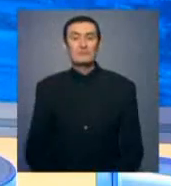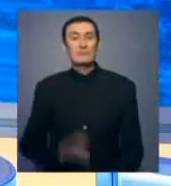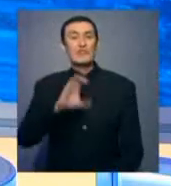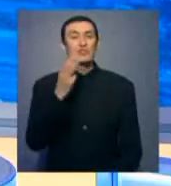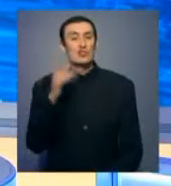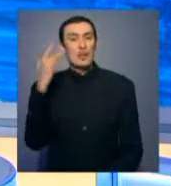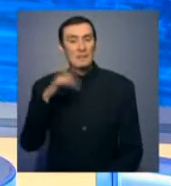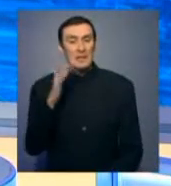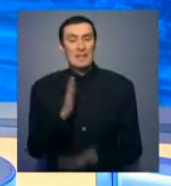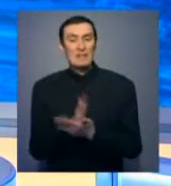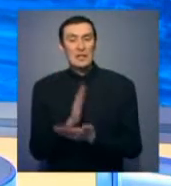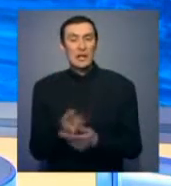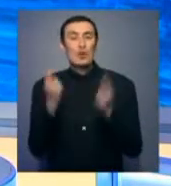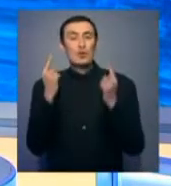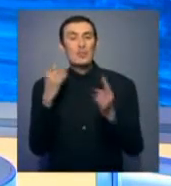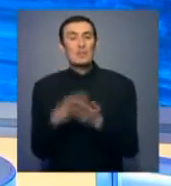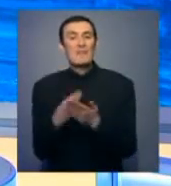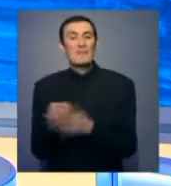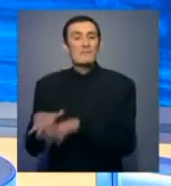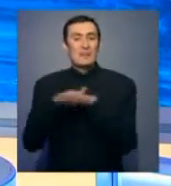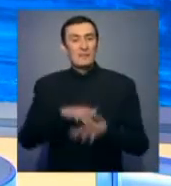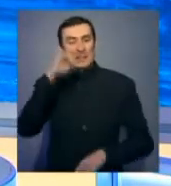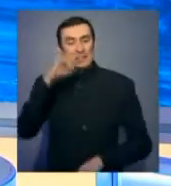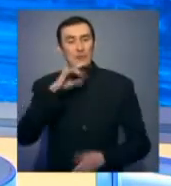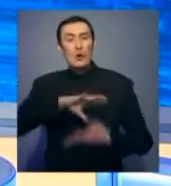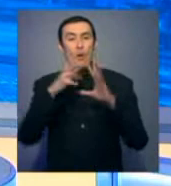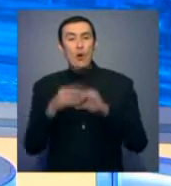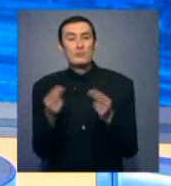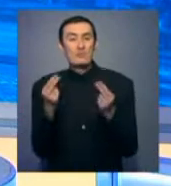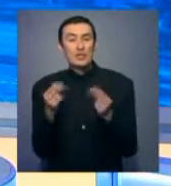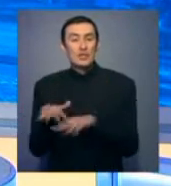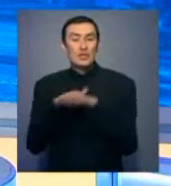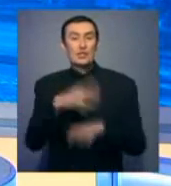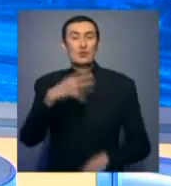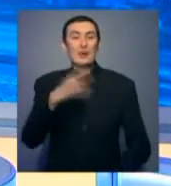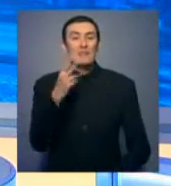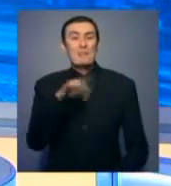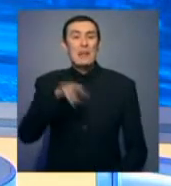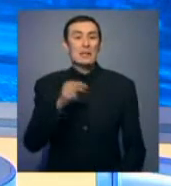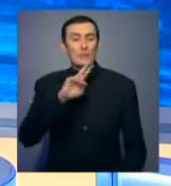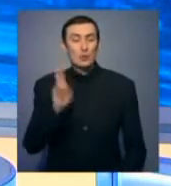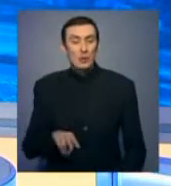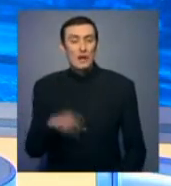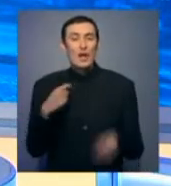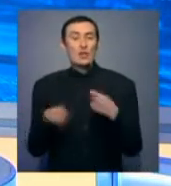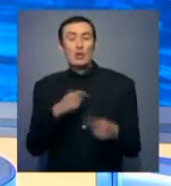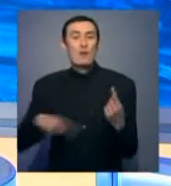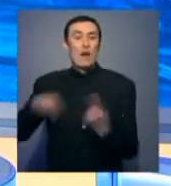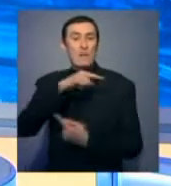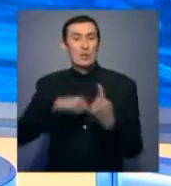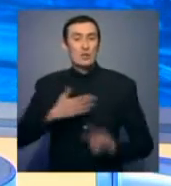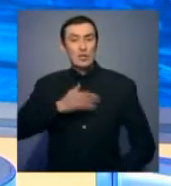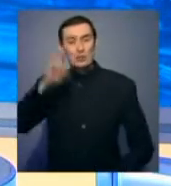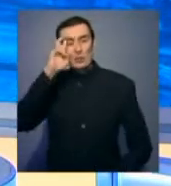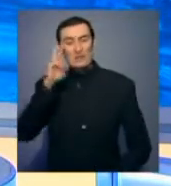Соединенные Штаты Америки являются крупнейшим инвестором в Казахстане с общим объемом вложений в 42 миллиарда долларов. Торговый оборот между нашими